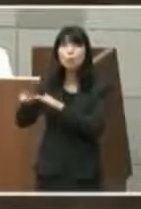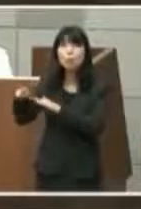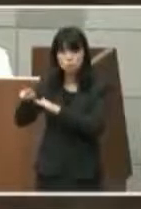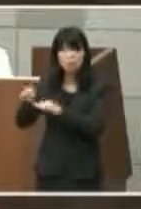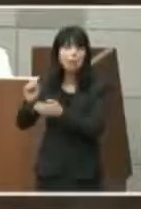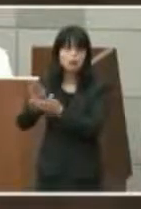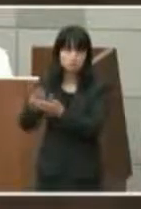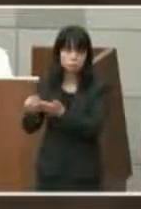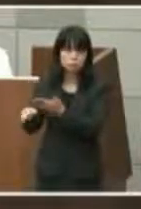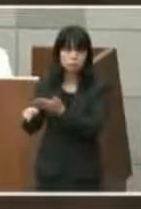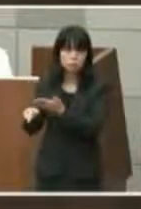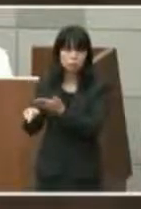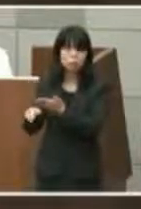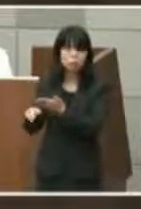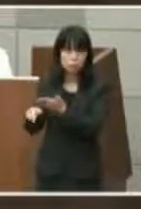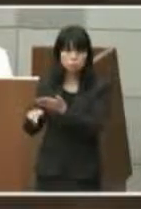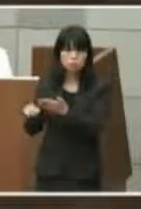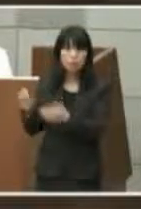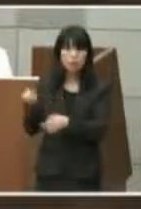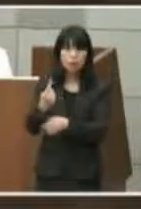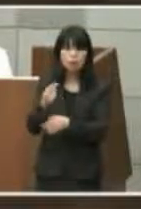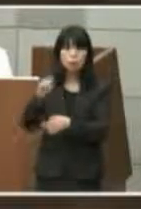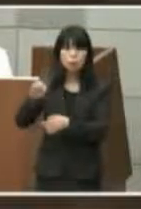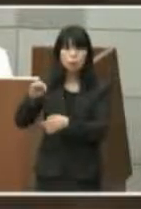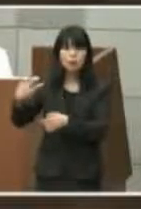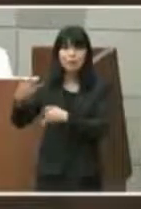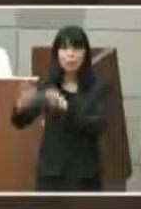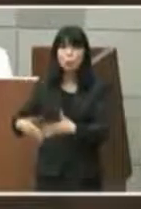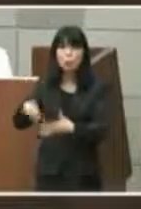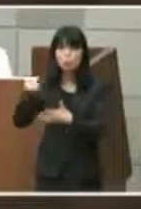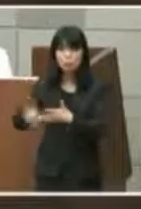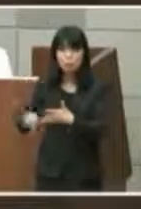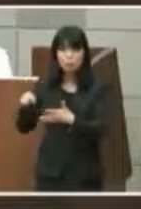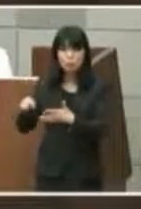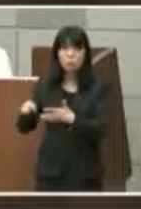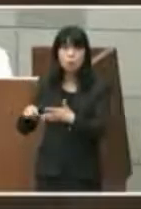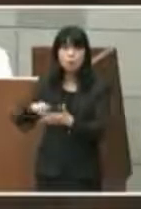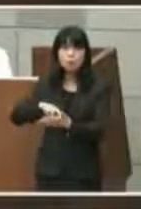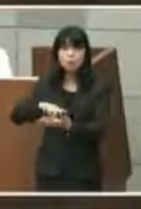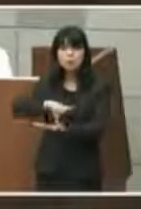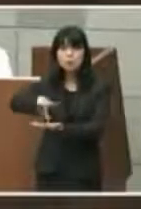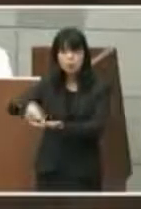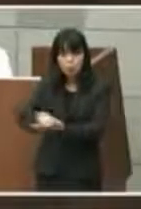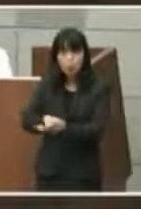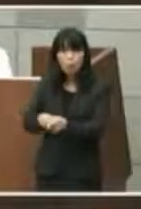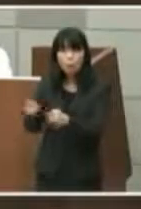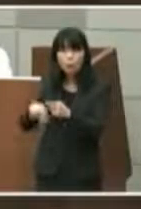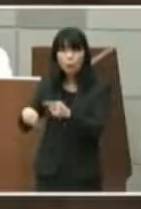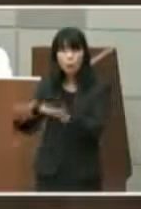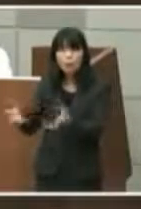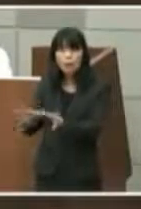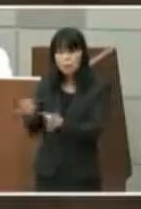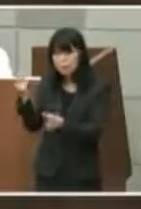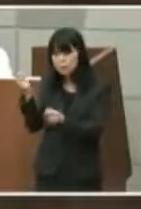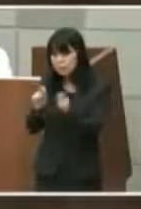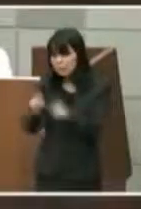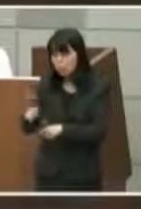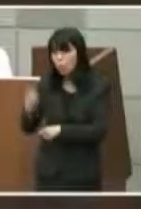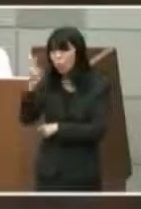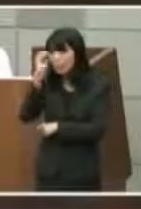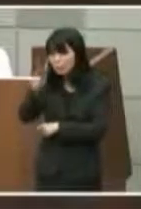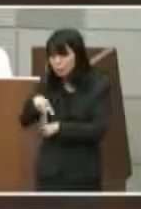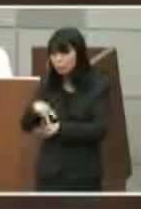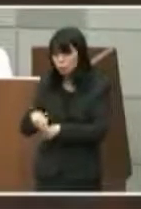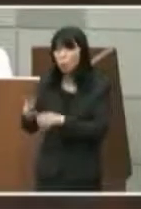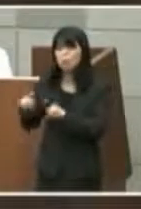、また第148条において当該地方公共団体の事務を管理しこれを執行すると